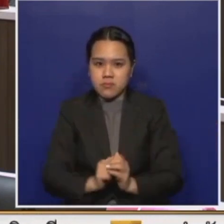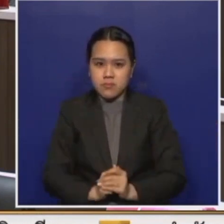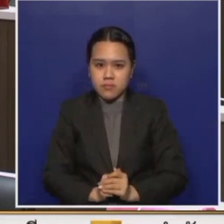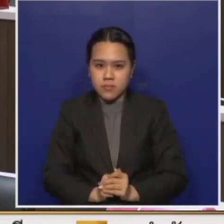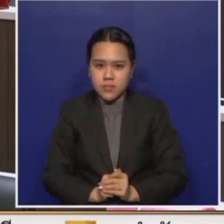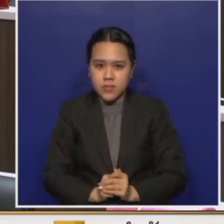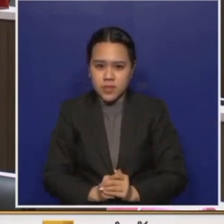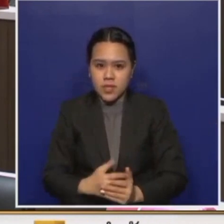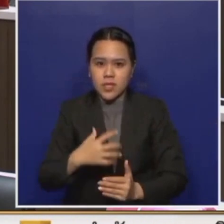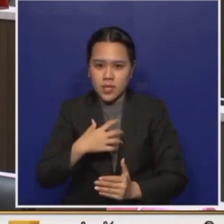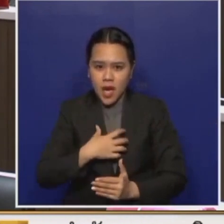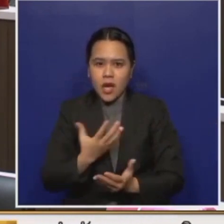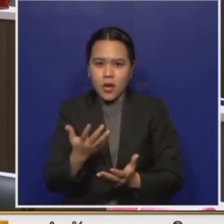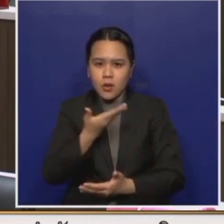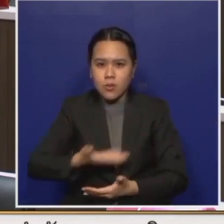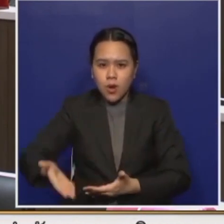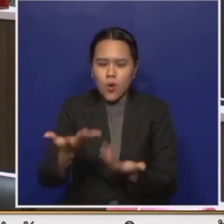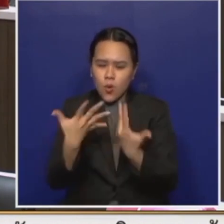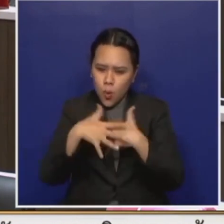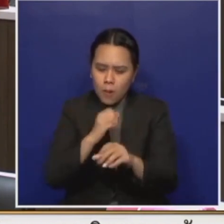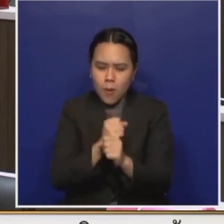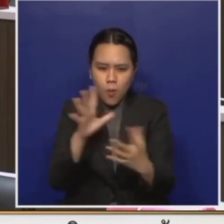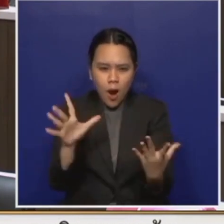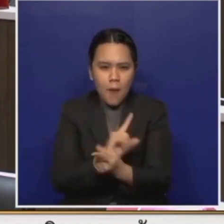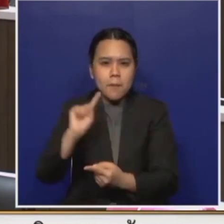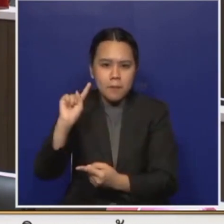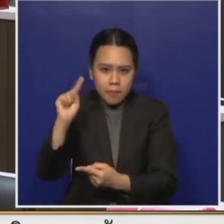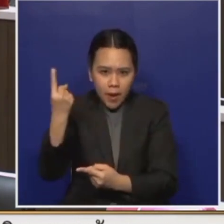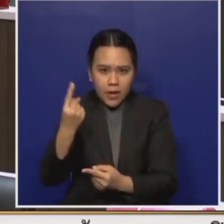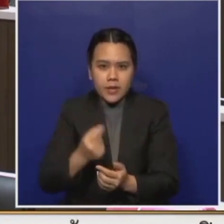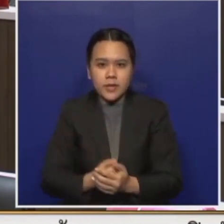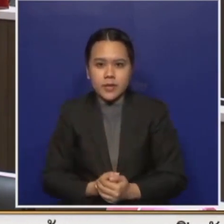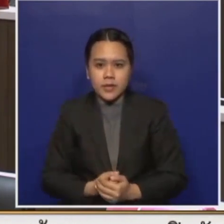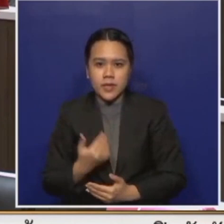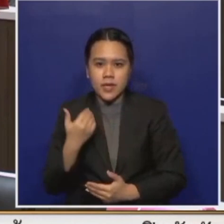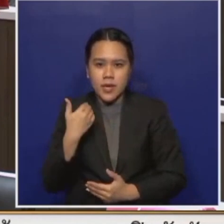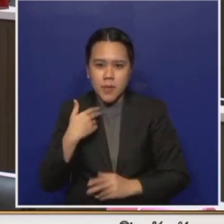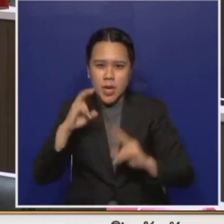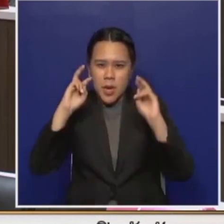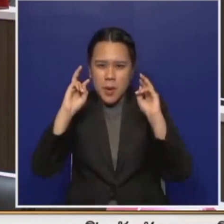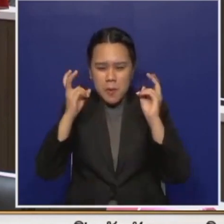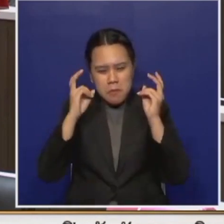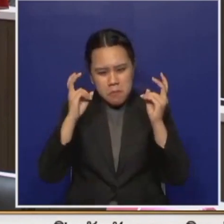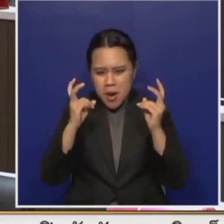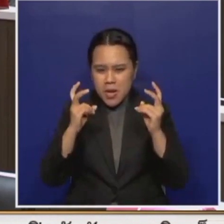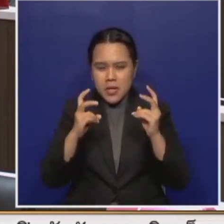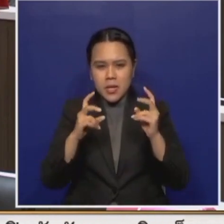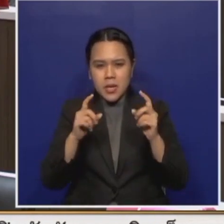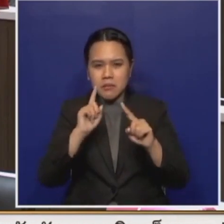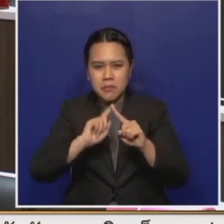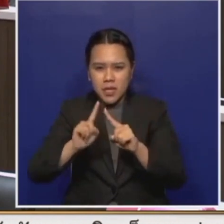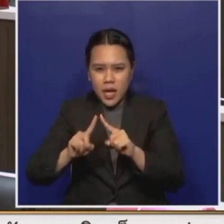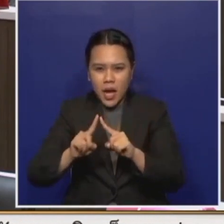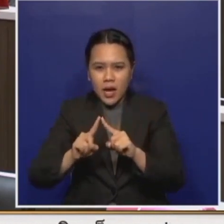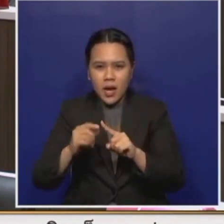มารวกสร้างวธรรมให่เลยครับหลายคนเอาเรื่องเลๆน้อยที่เกิดหลับัลังมา